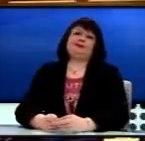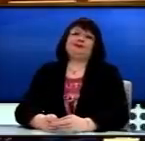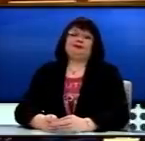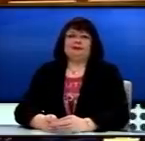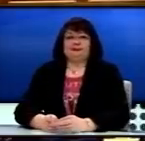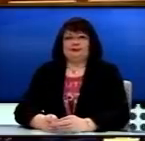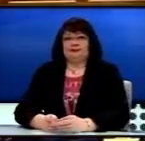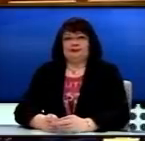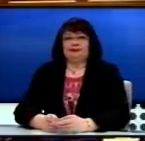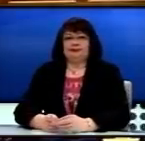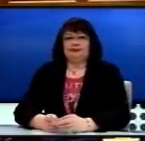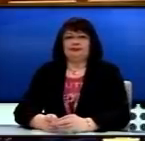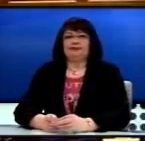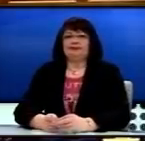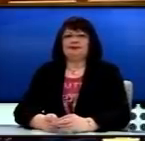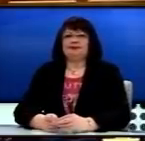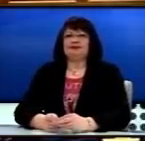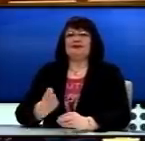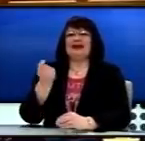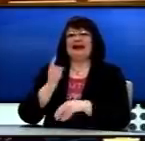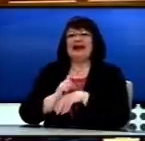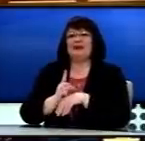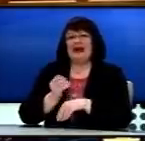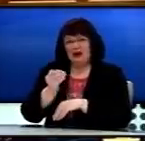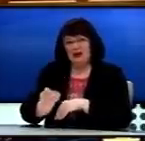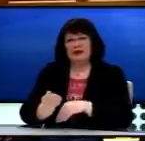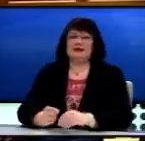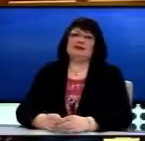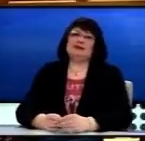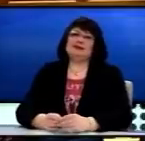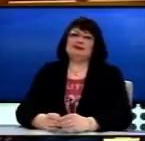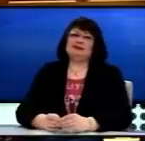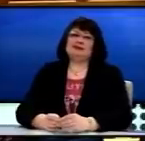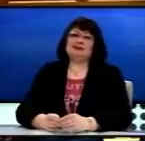εάν έκανα λίγο κατάχρηση του χρόνου.